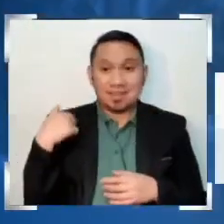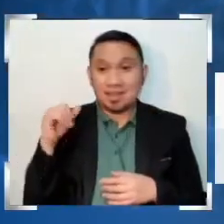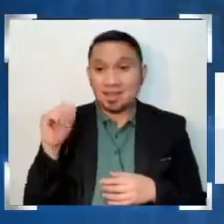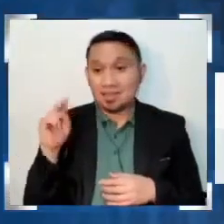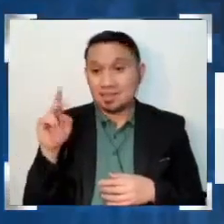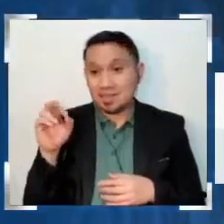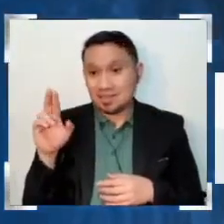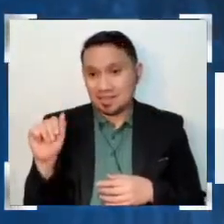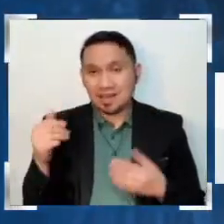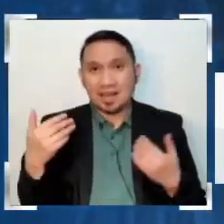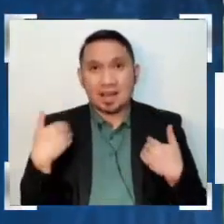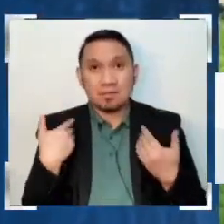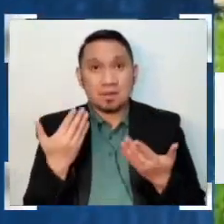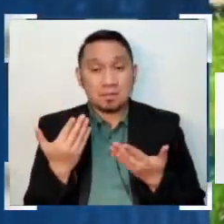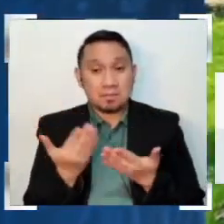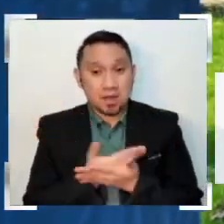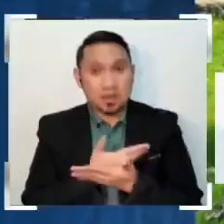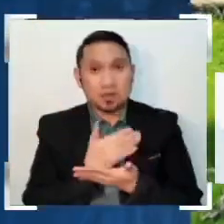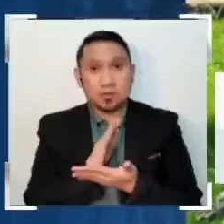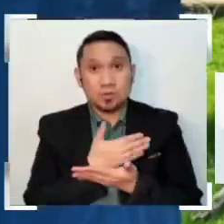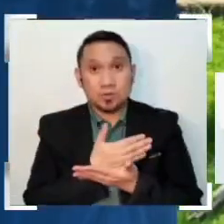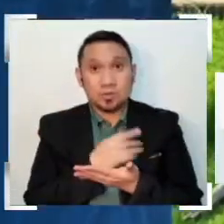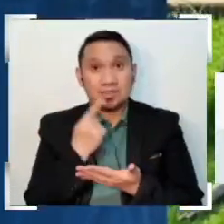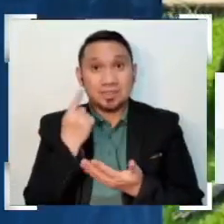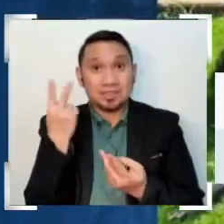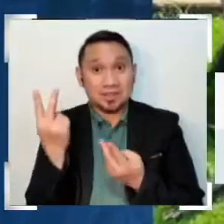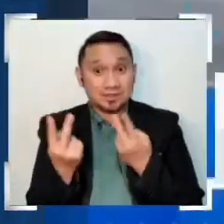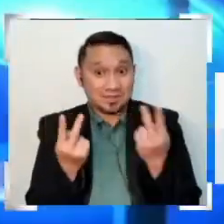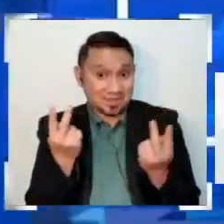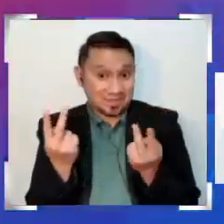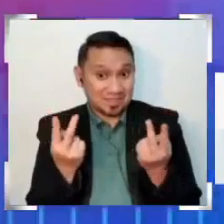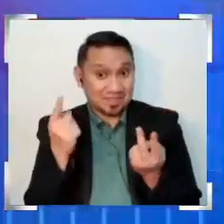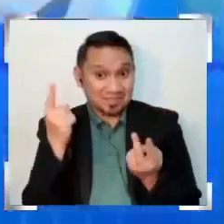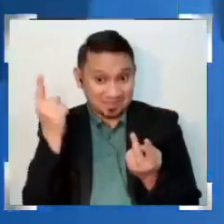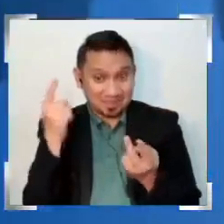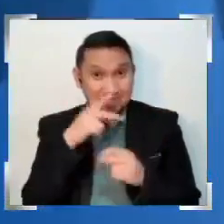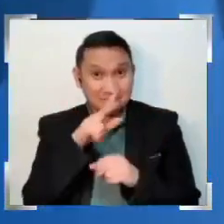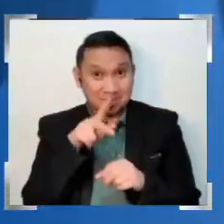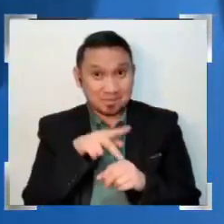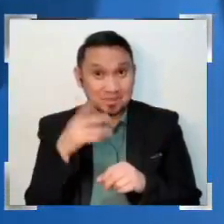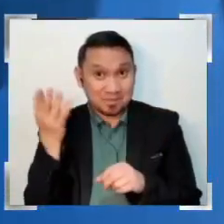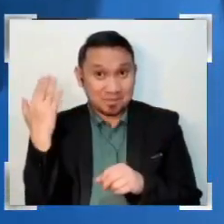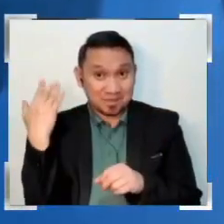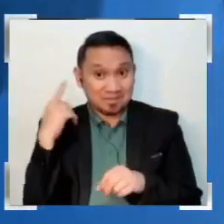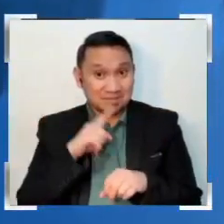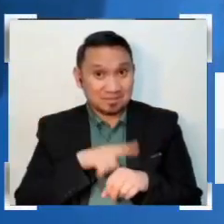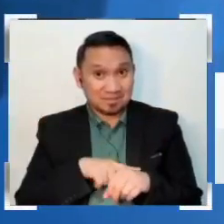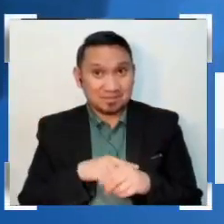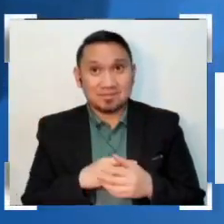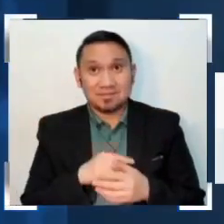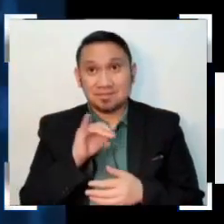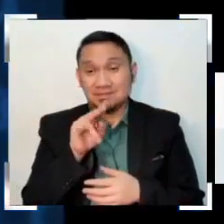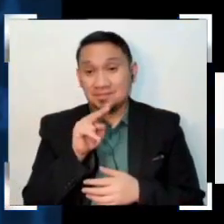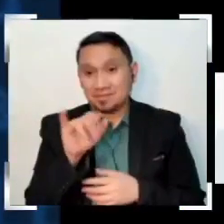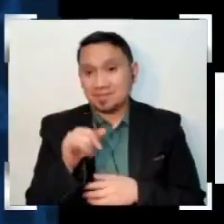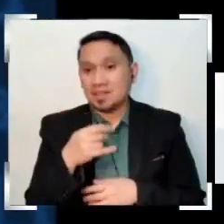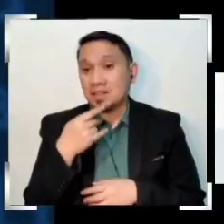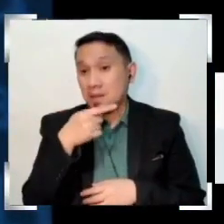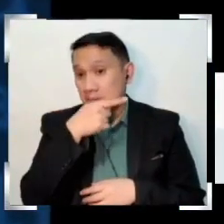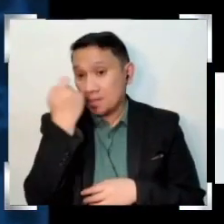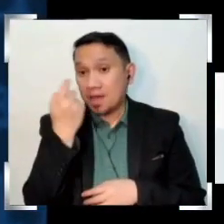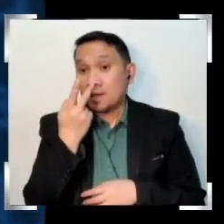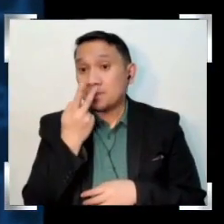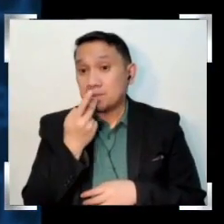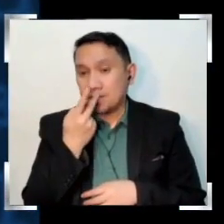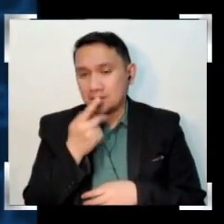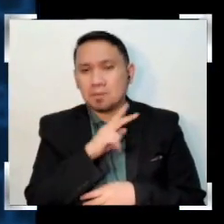sa July. Kamakailan lang ay bumisita ulit sa bansa si Dara. Si Jennie naman ng Blackpink, personal na humingi